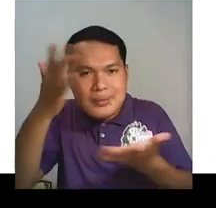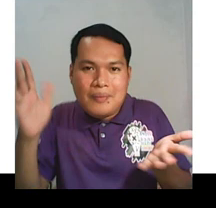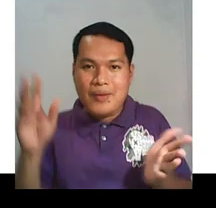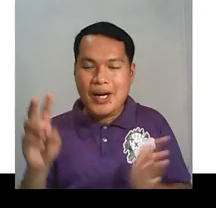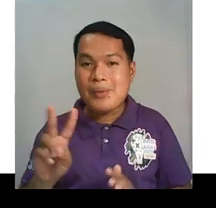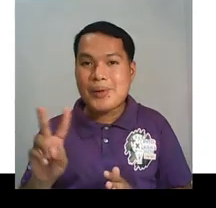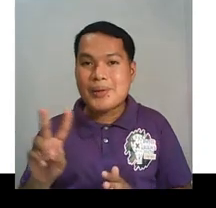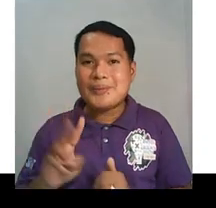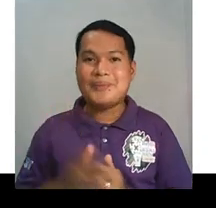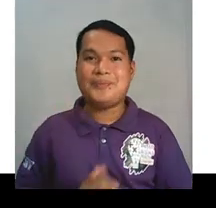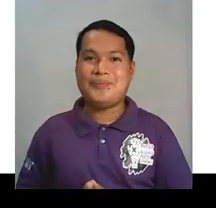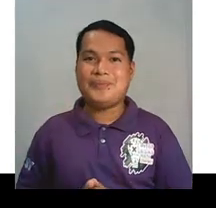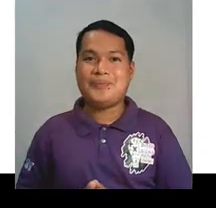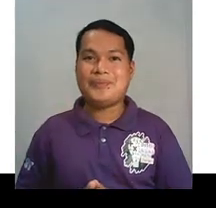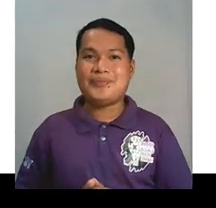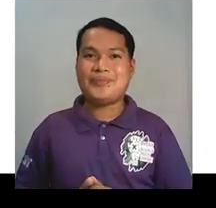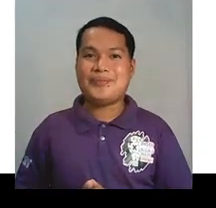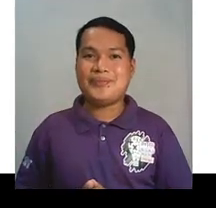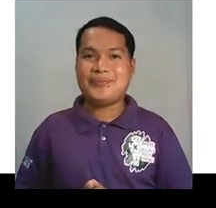variable.